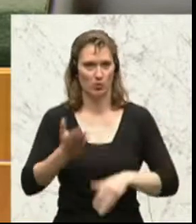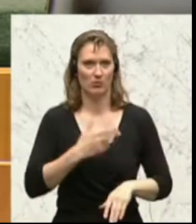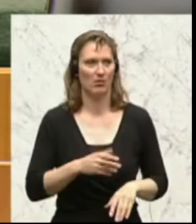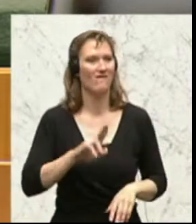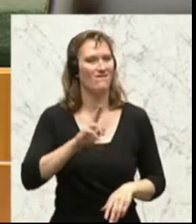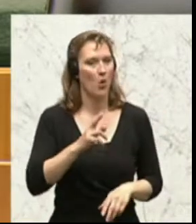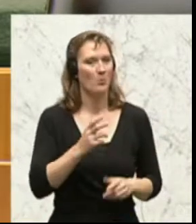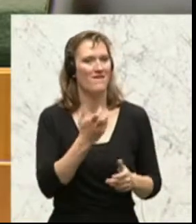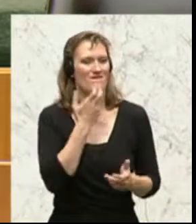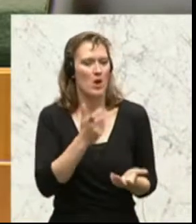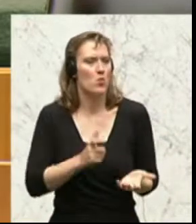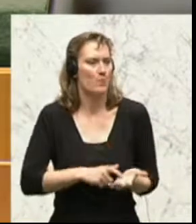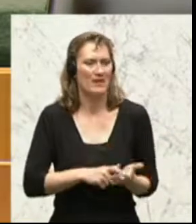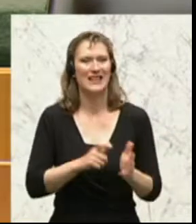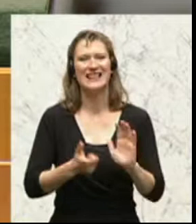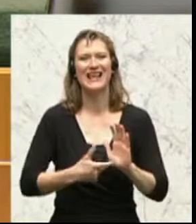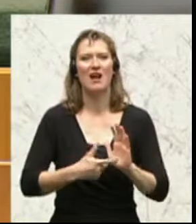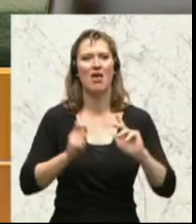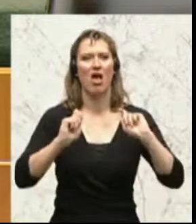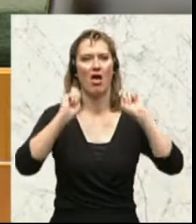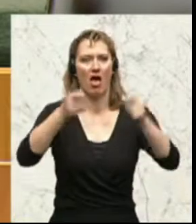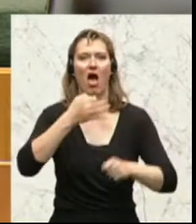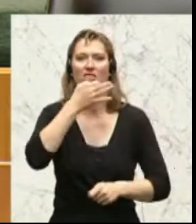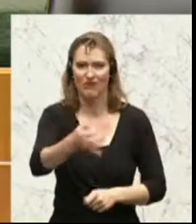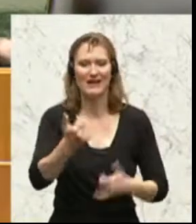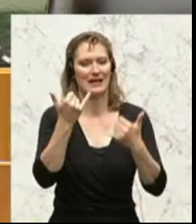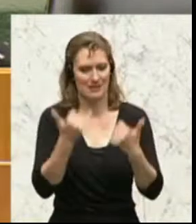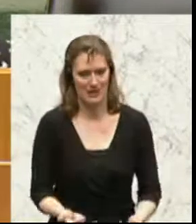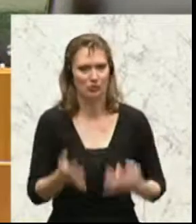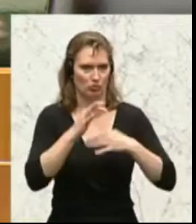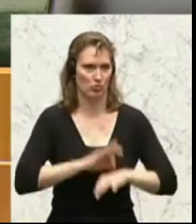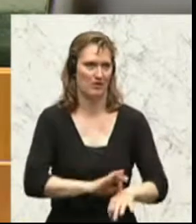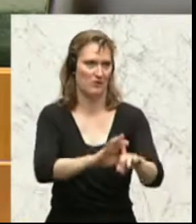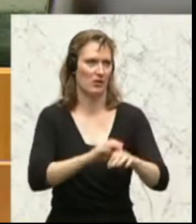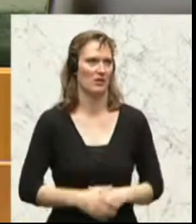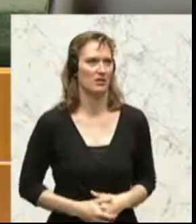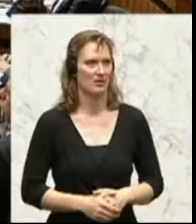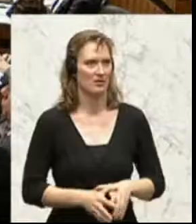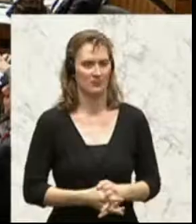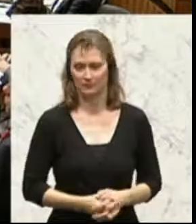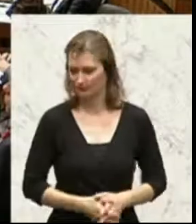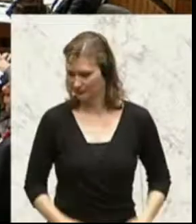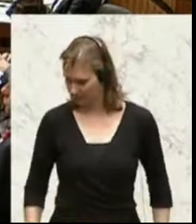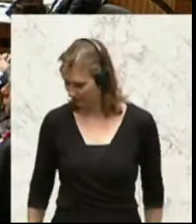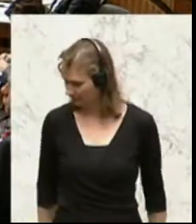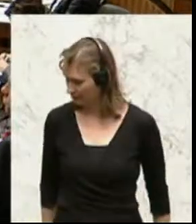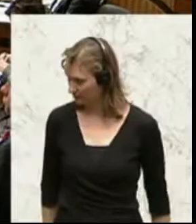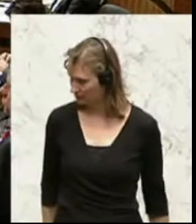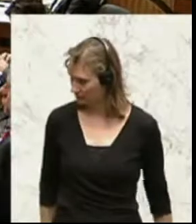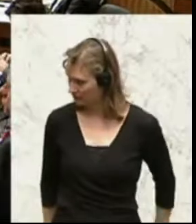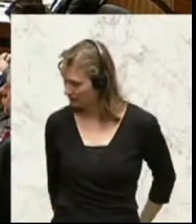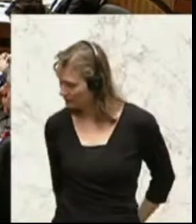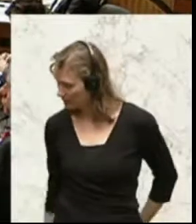einer dringlichen Anfrage. Nach dem Abstimmungsmarathon zum Sonderpensionenbegrenzungsgesetz kommt es jetzt zu